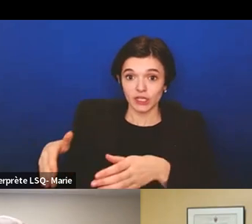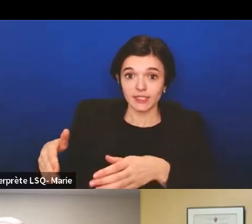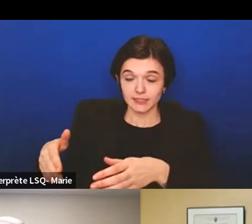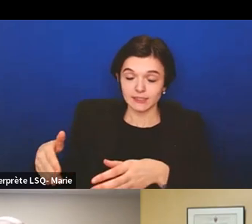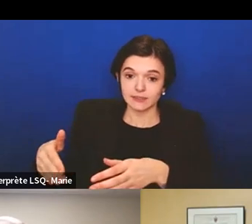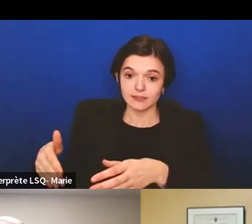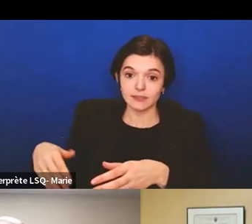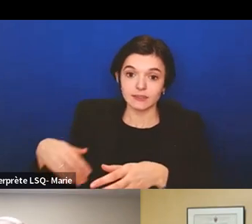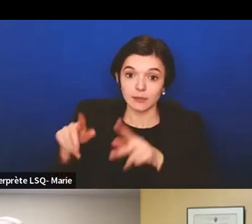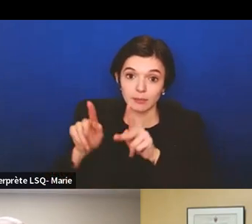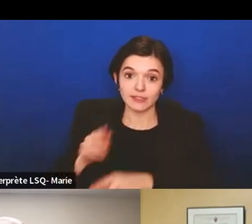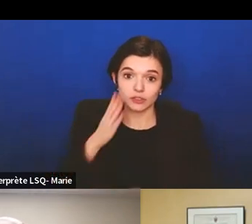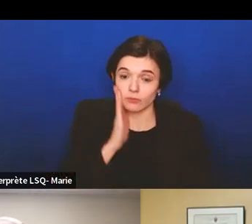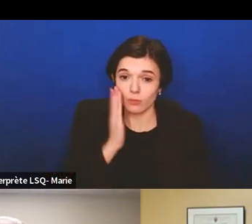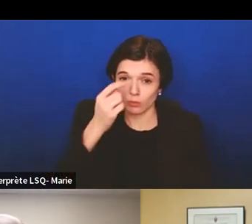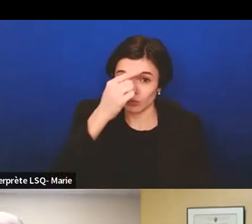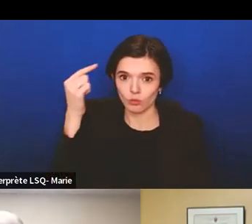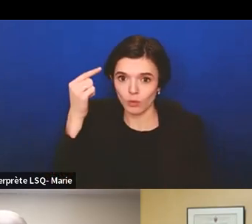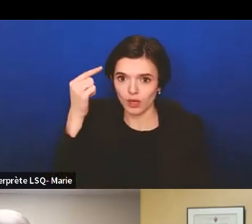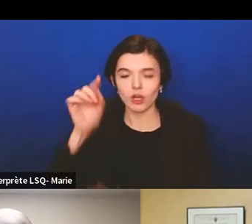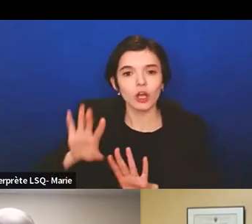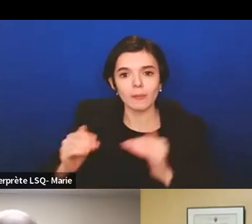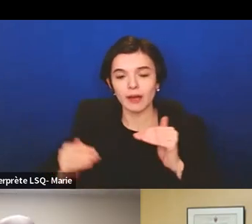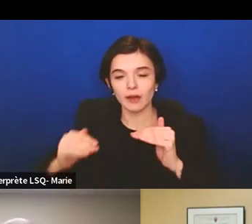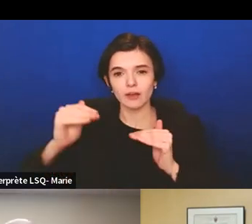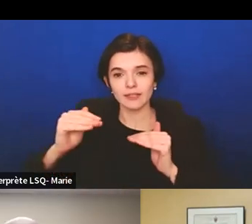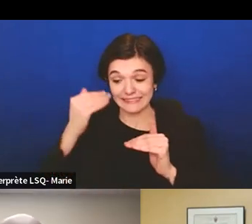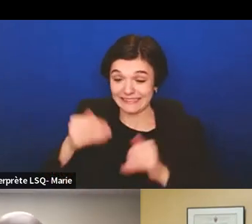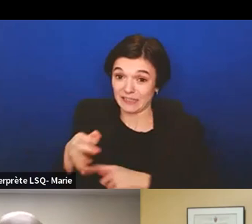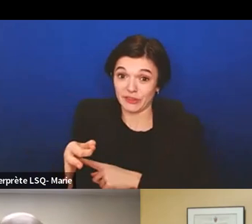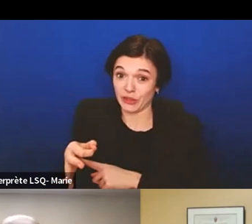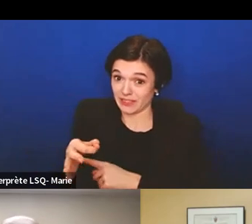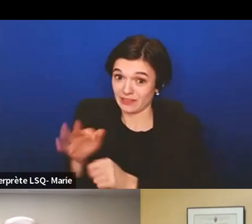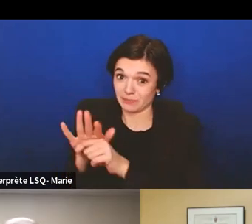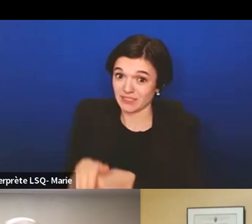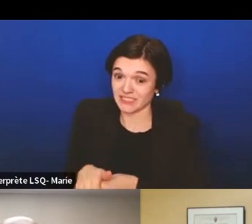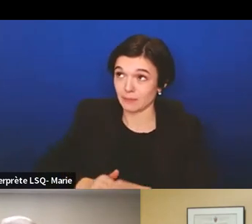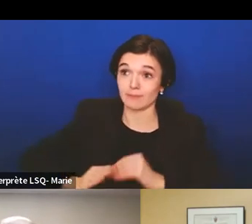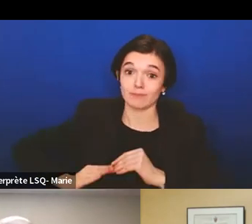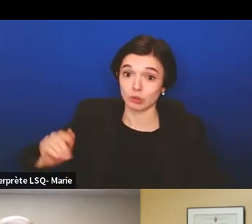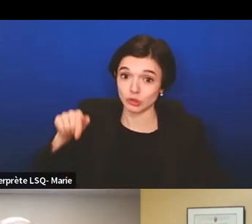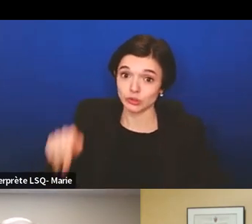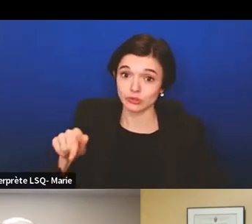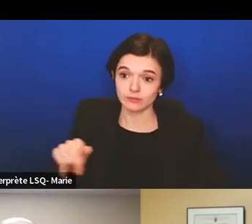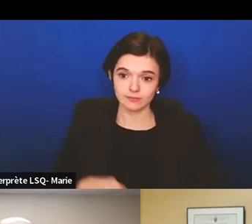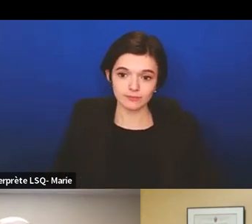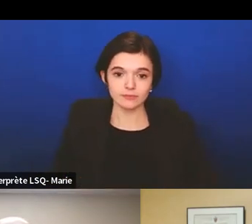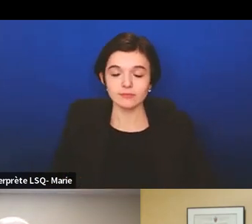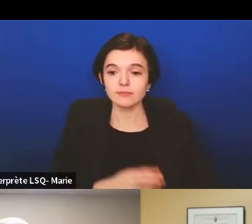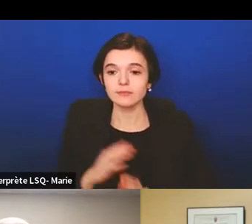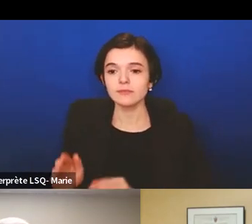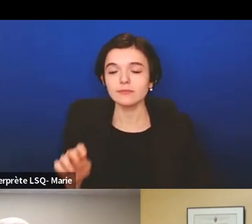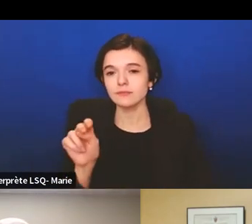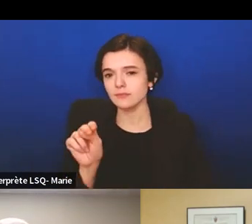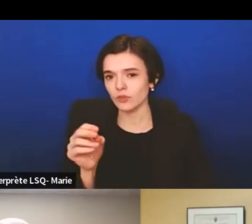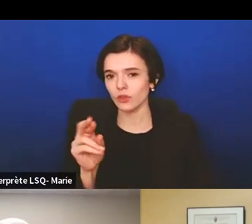Canada. C'est une grosse question. Et pour laquelle, en fait, j'ai beaucoup de patients. Ce que je vois au centre francophone,